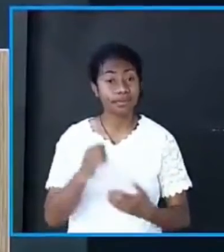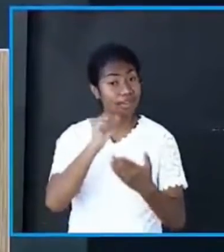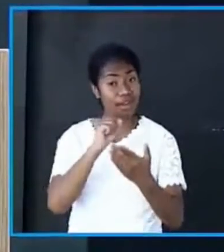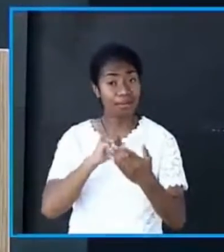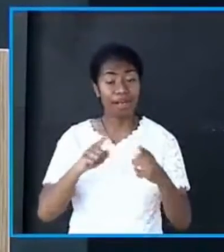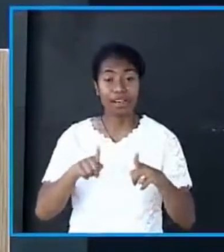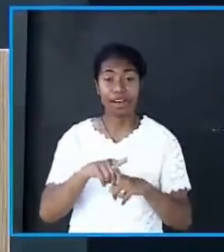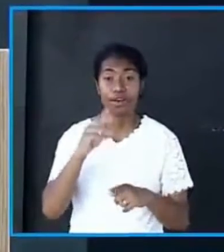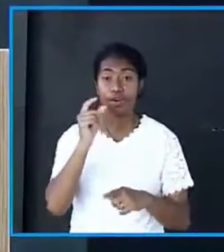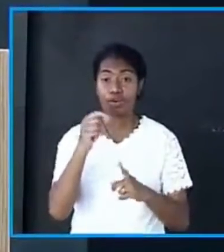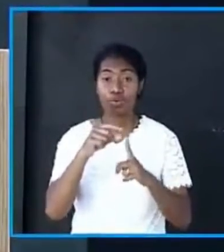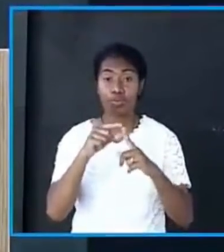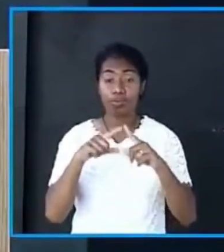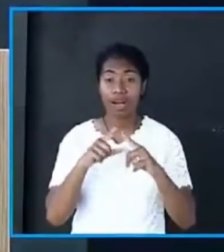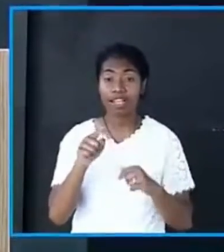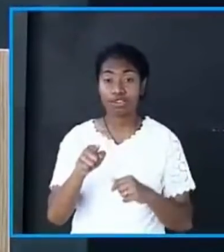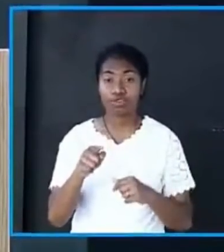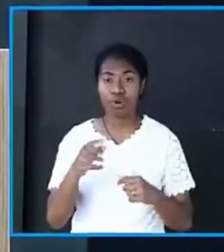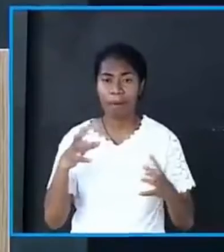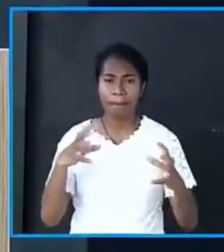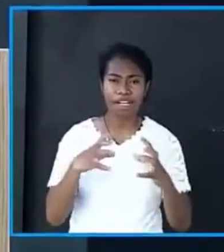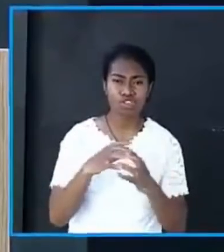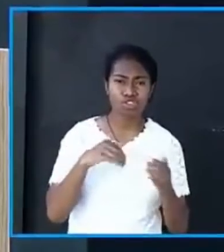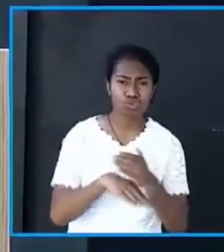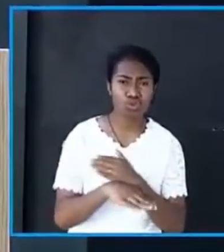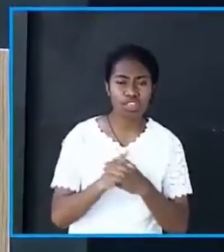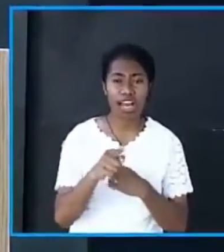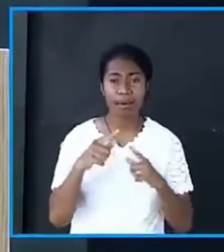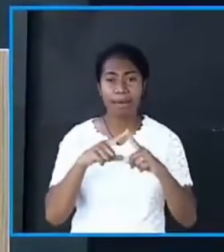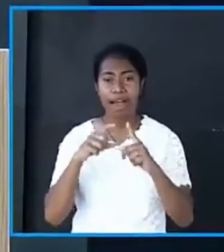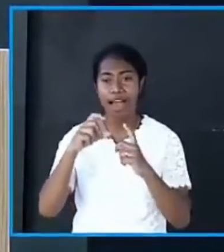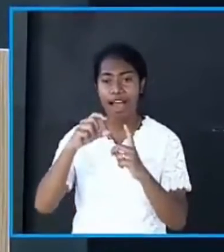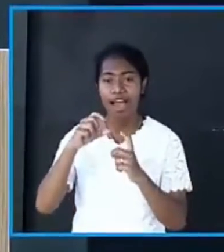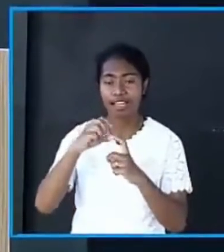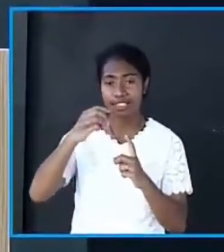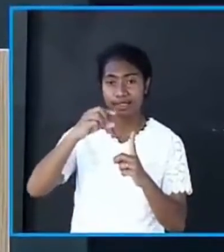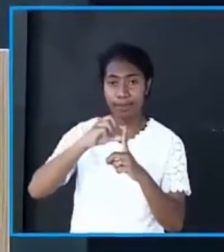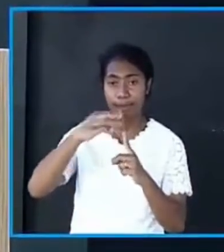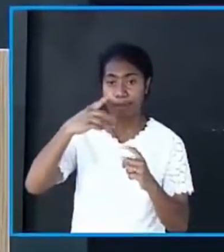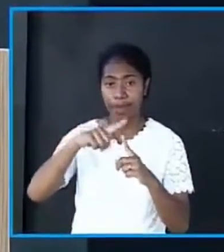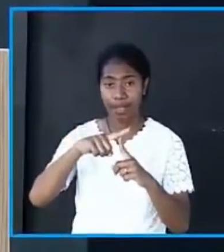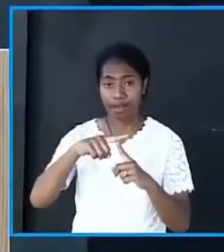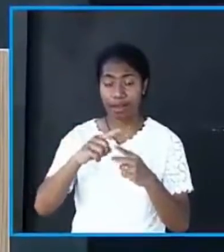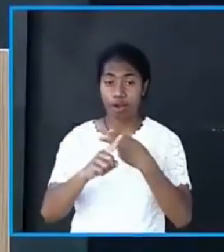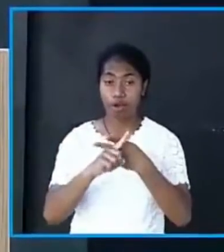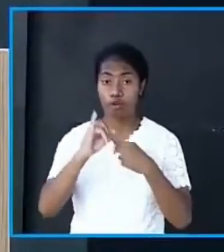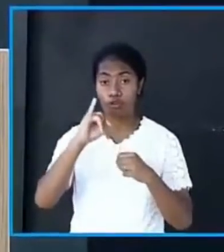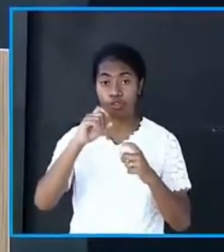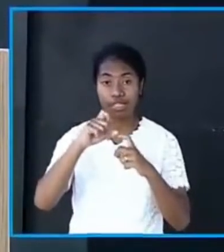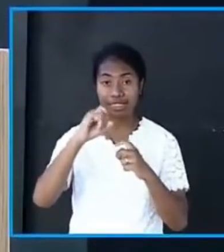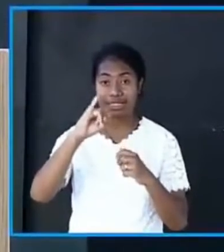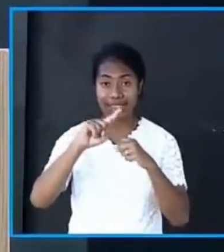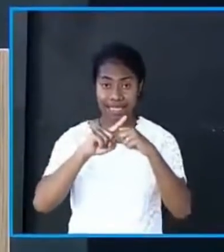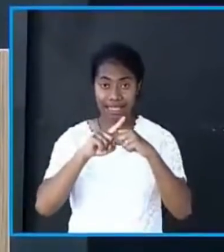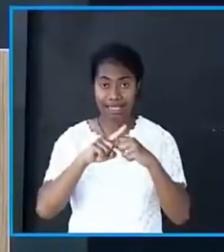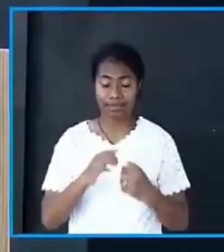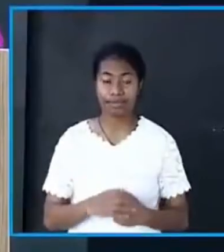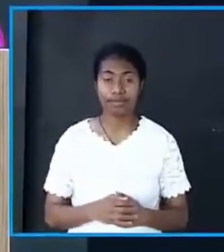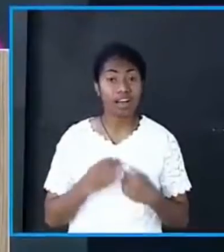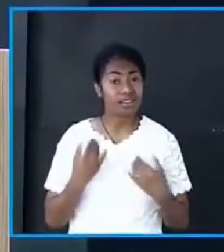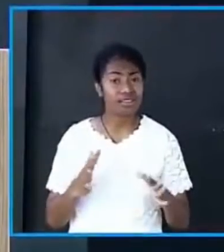dan rupa home mencakup juga aspek fisik Hai sehingga